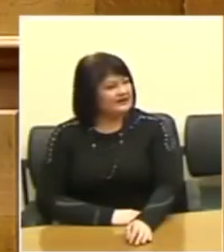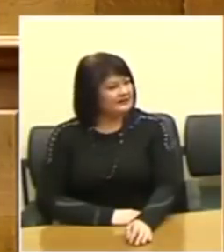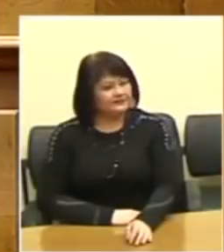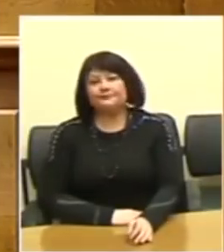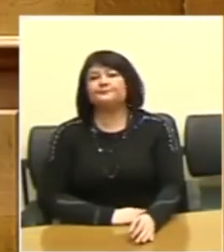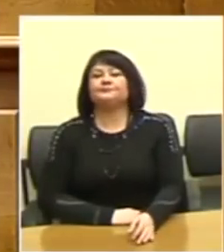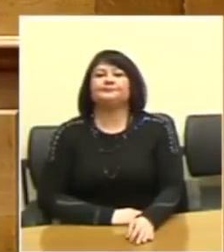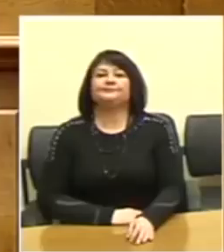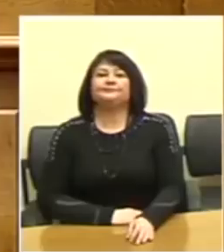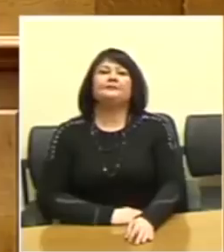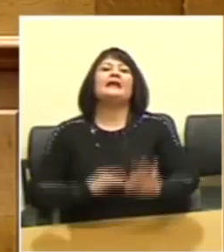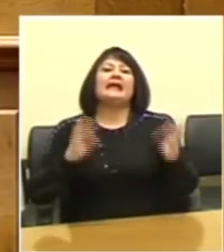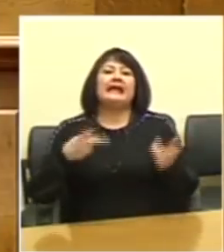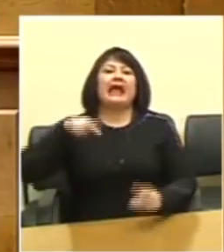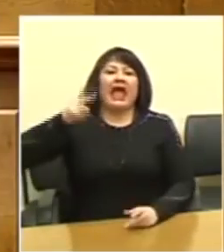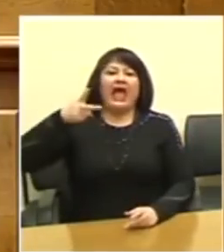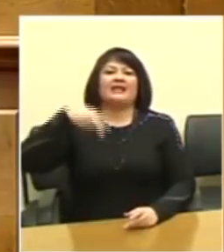απρόσκοπτα το αντιλαϊκό της έργο.